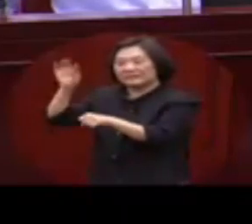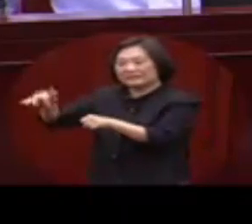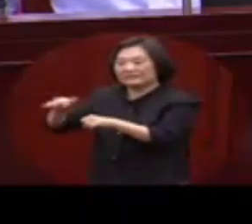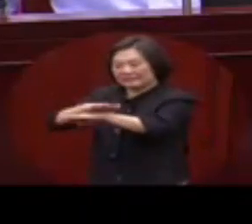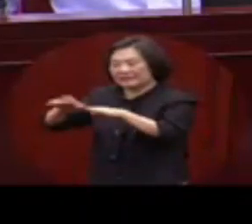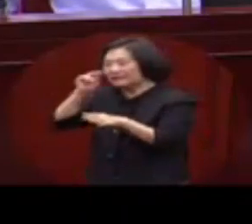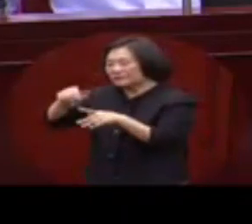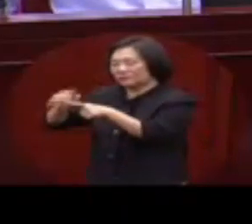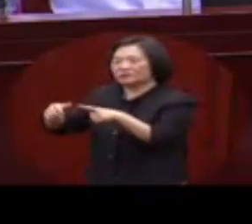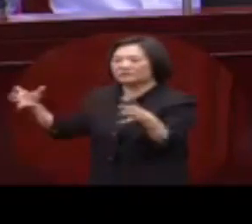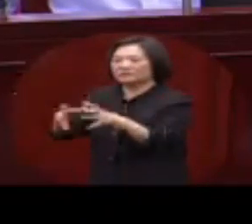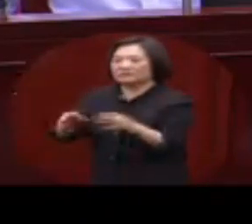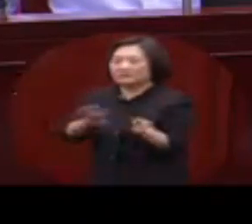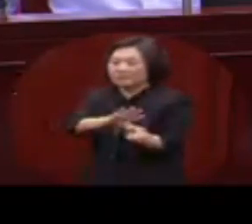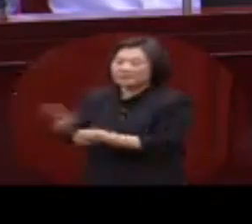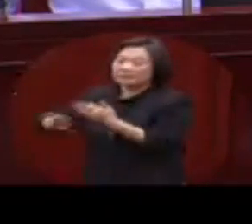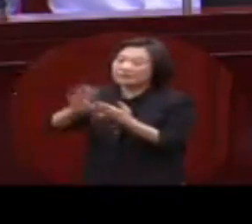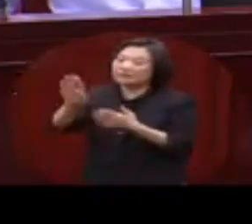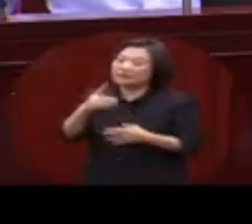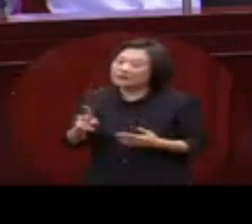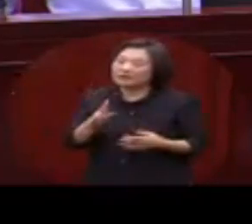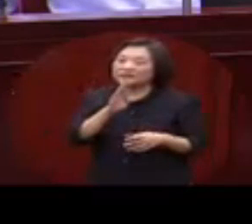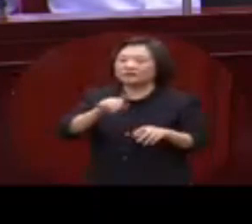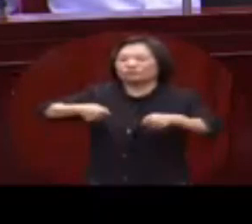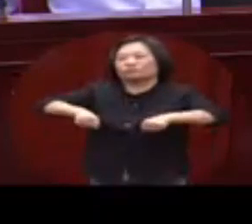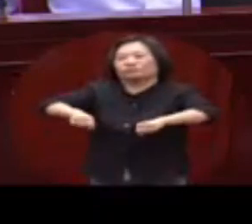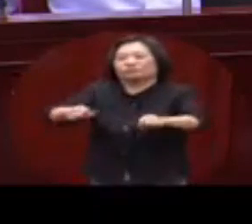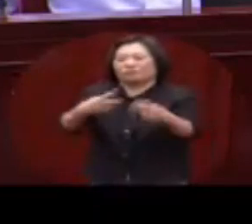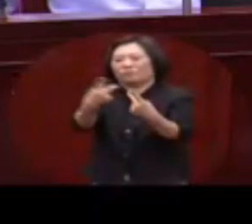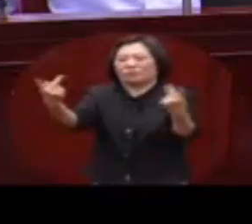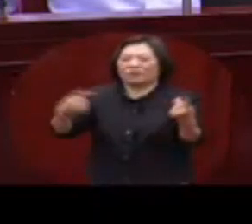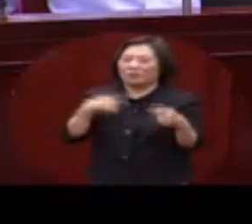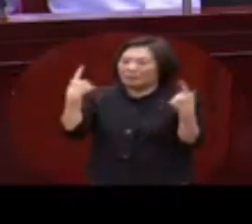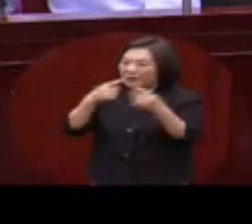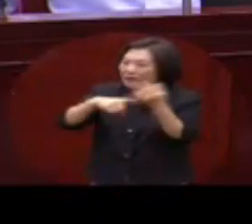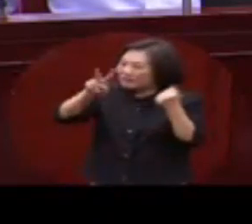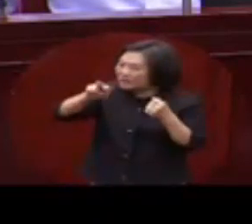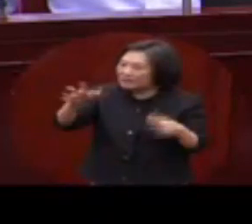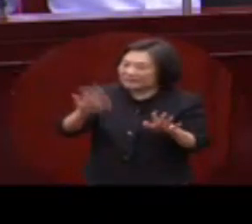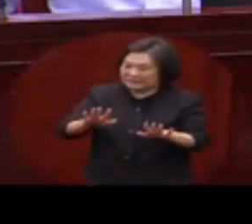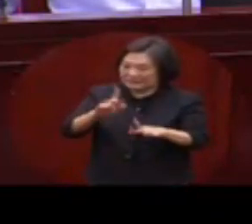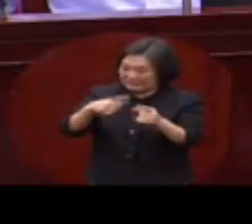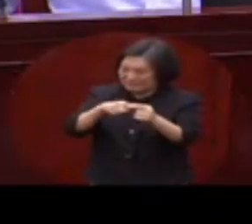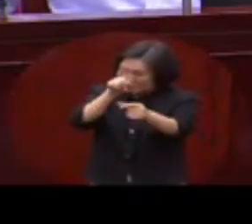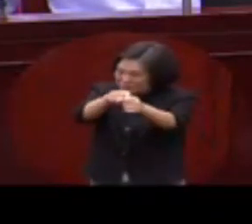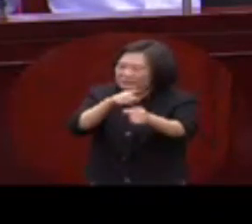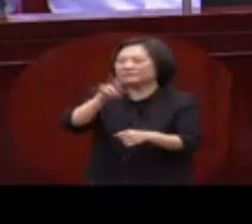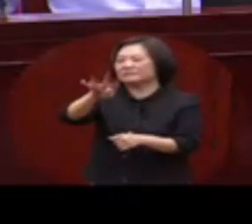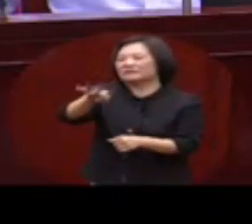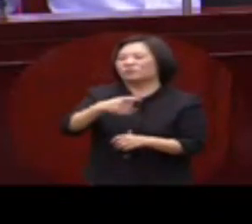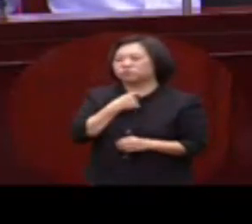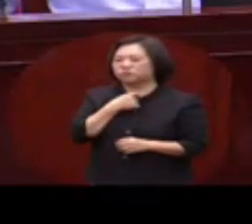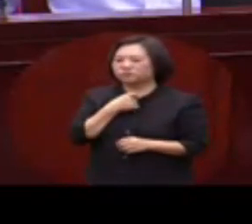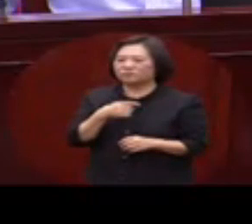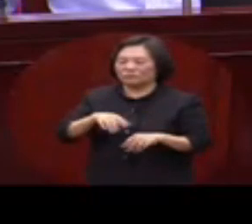下去。U-Moto 我们已经有2000辆了，那到今年年底会达到4000辆。那至于要怎么再